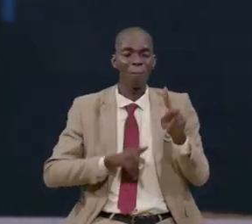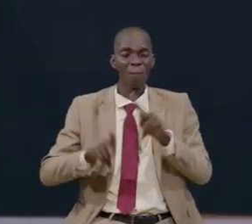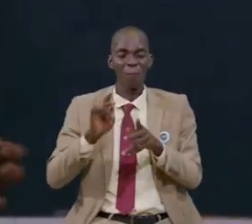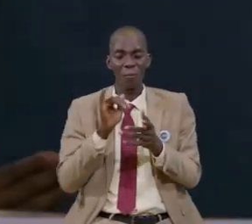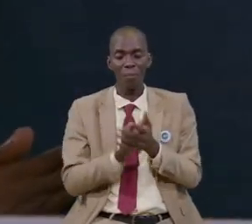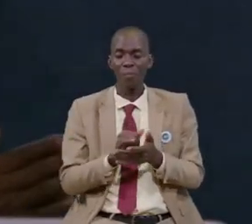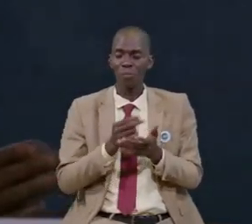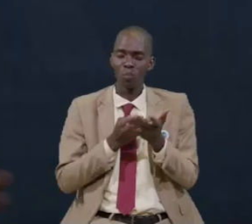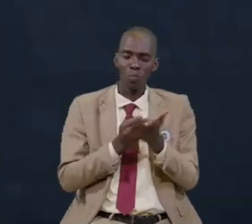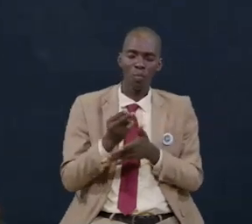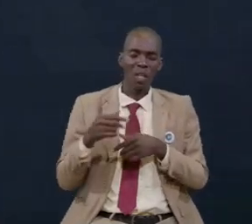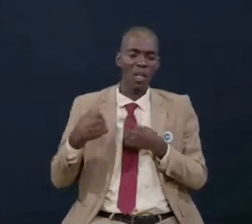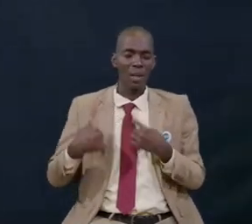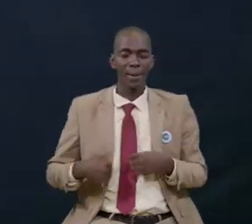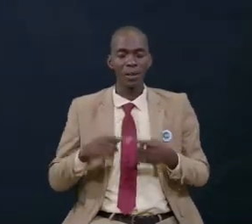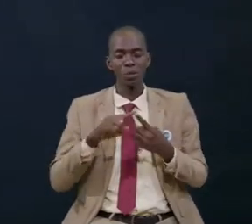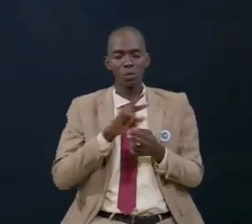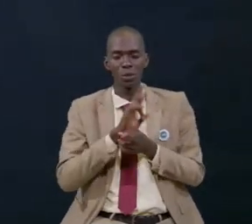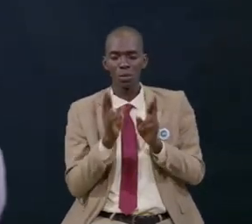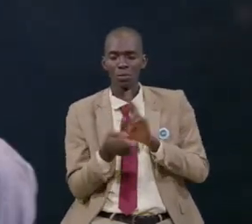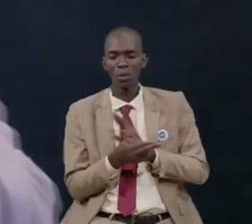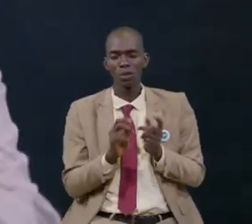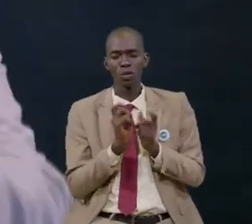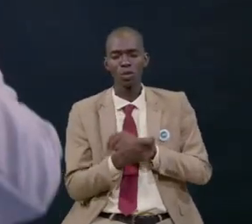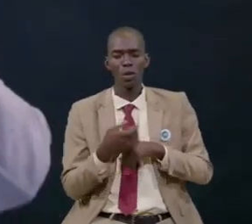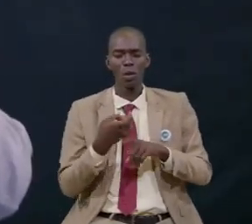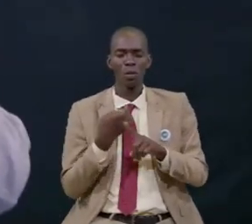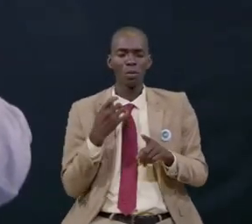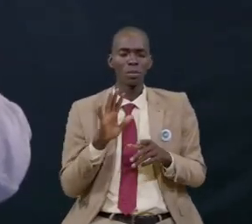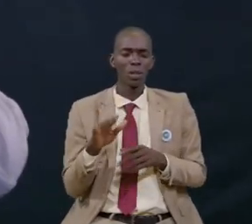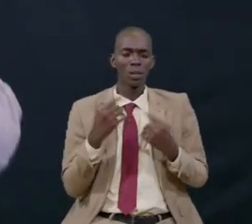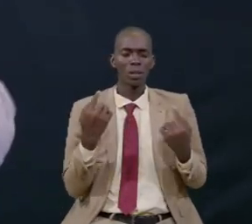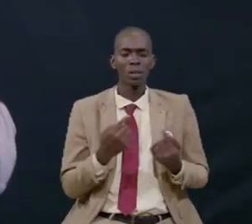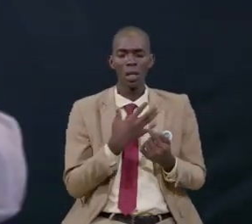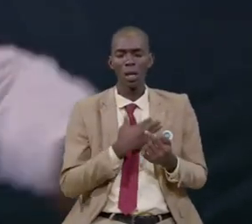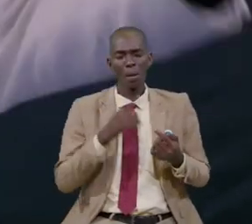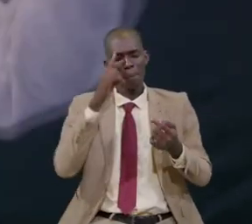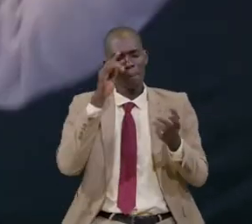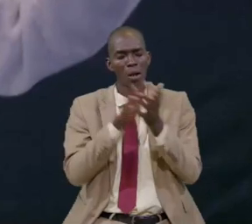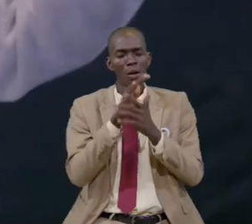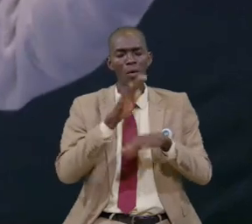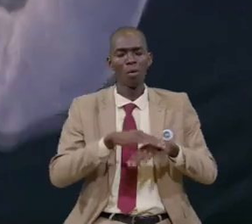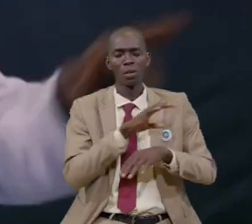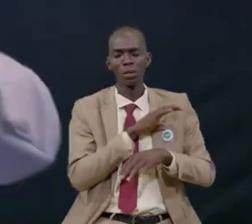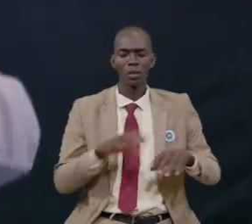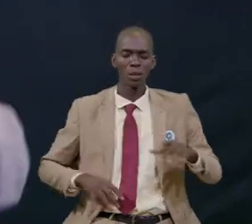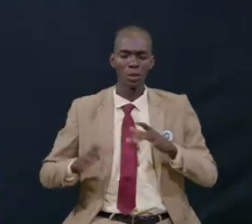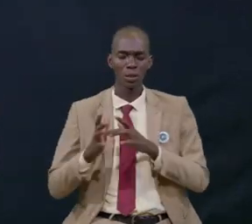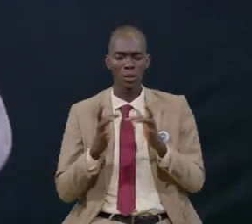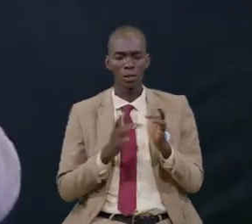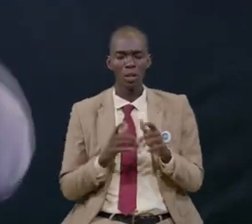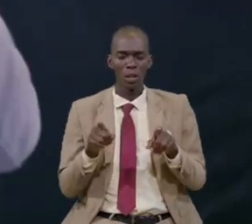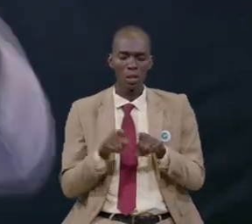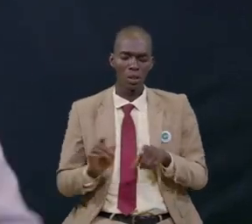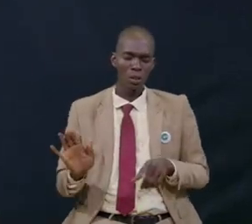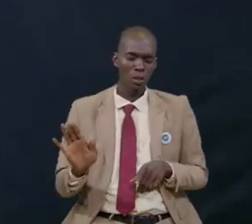cœur sincère pour se repentir et se détourner du péché, pour croire au Seigneur Jésus-Christ comme leur